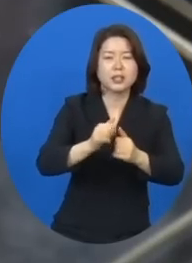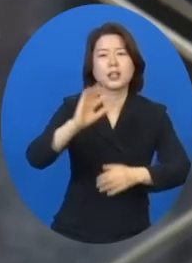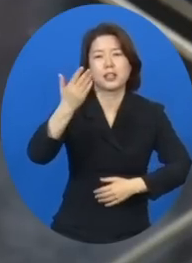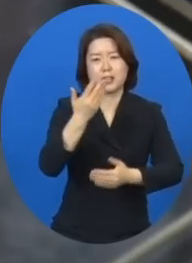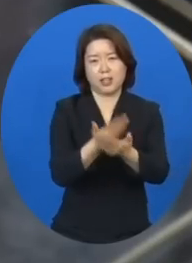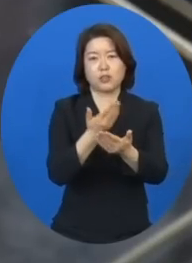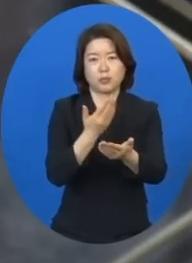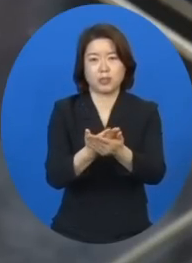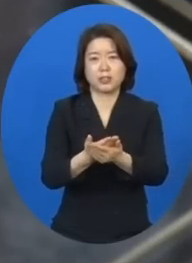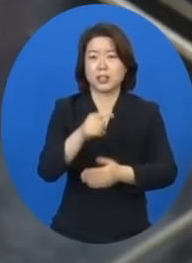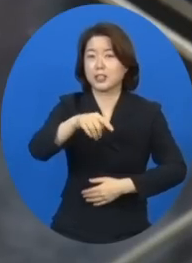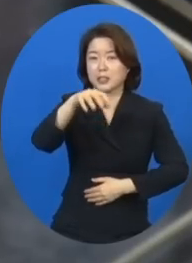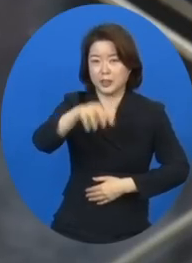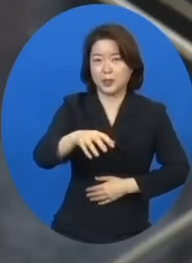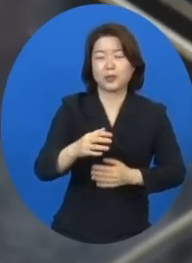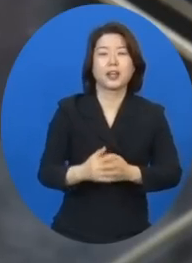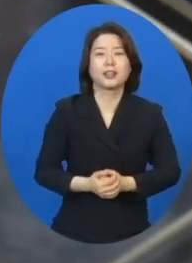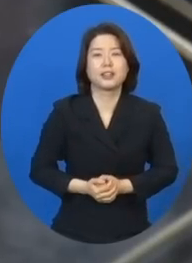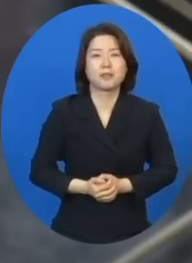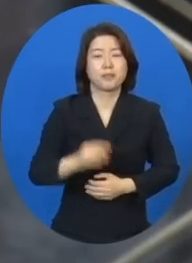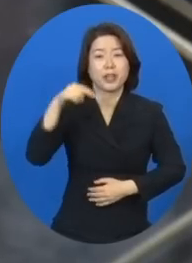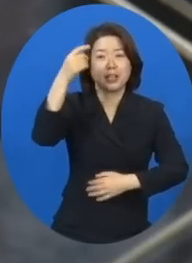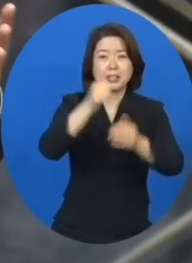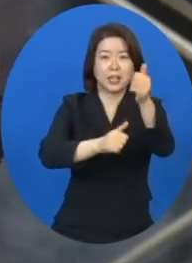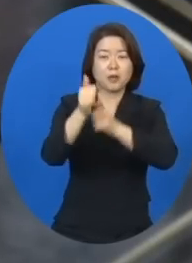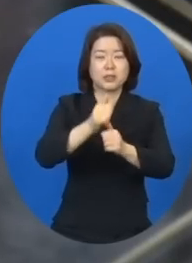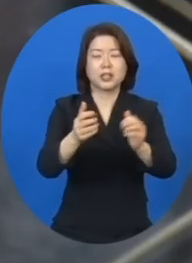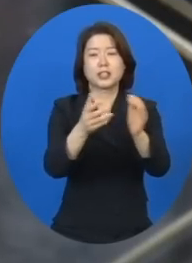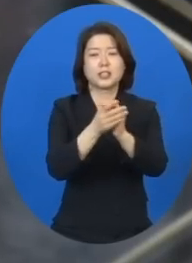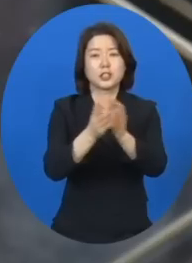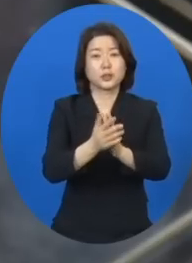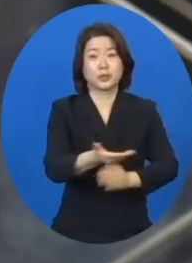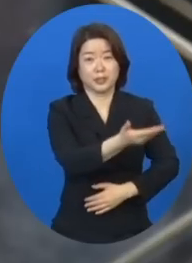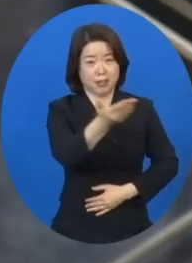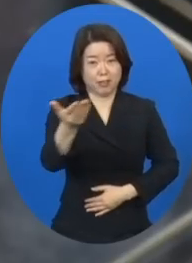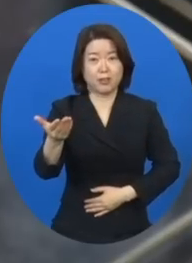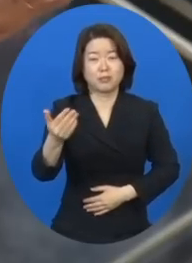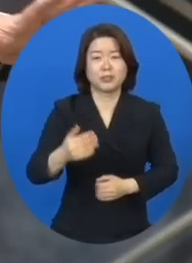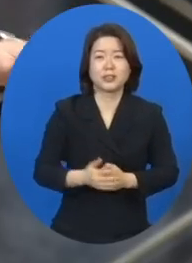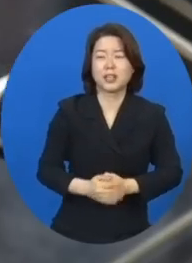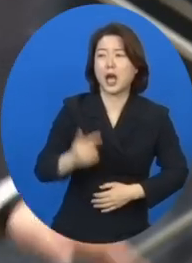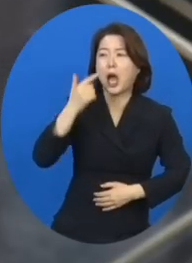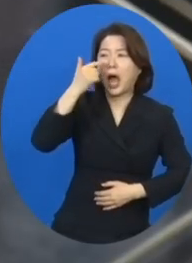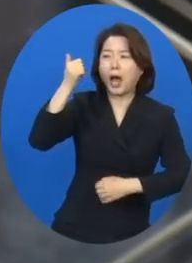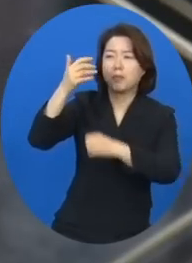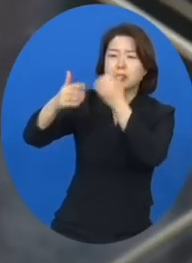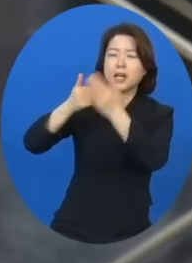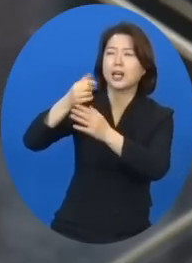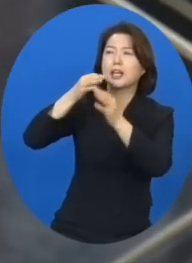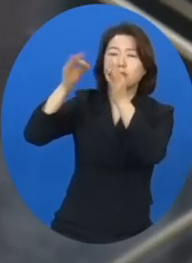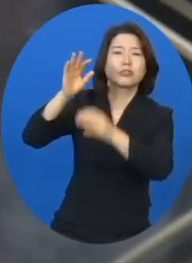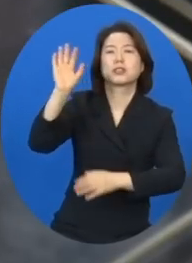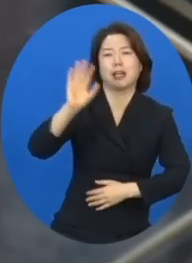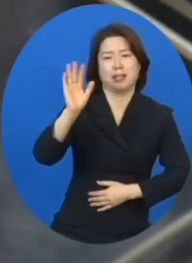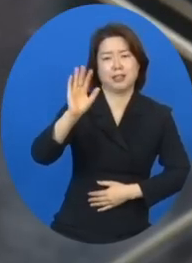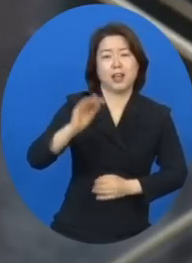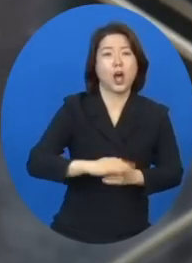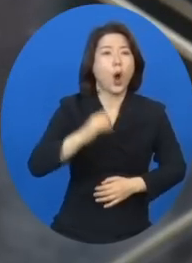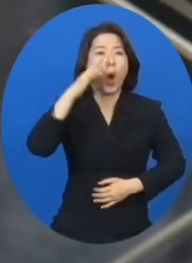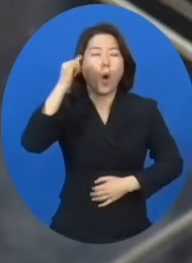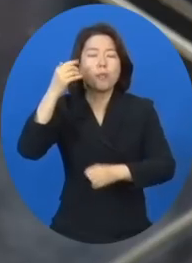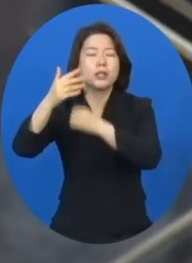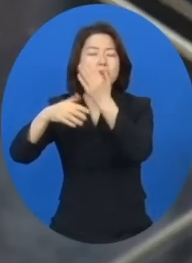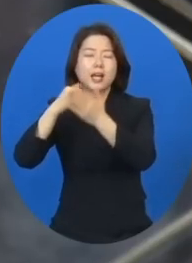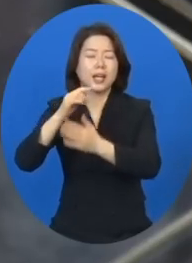주시옵소서. 여기 있는 다음 세대 친구들, 어린이 여러분, 아버지의 하나님을 부르는 게 아니에요. 어머니의